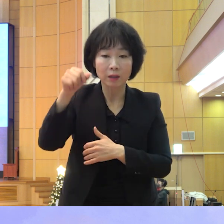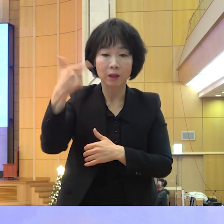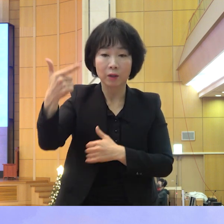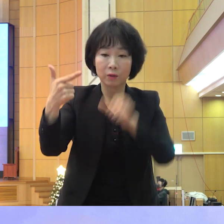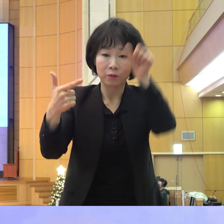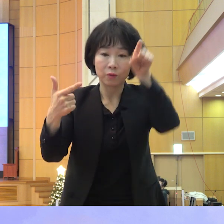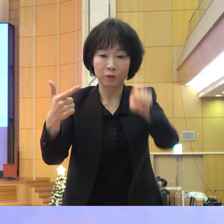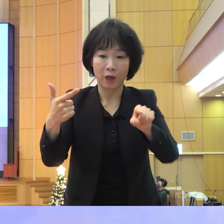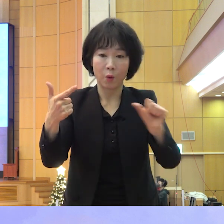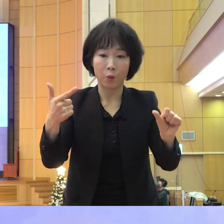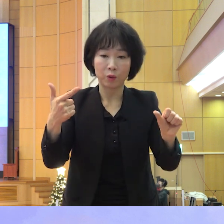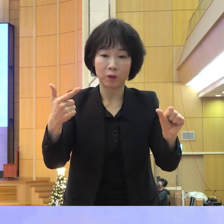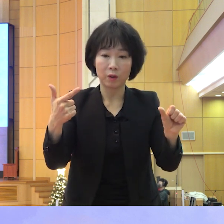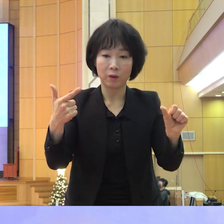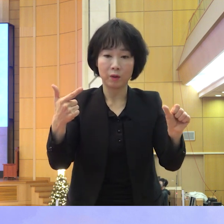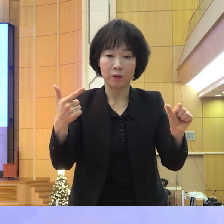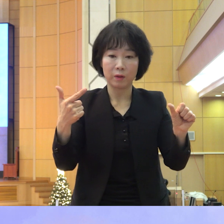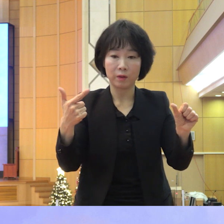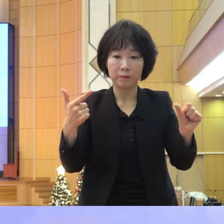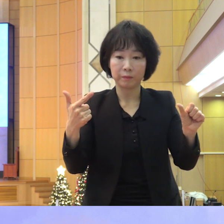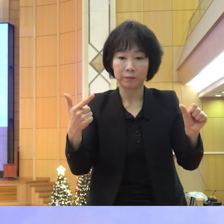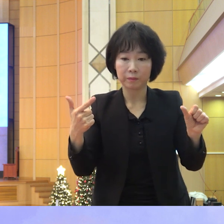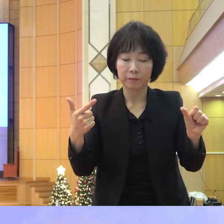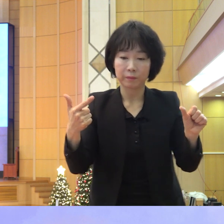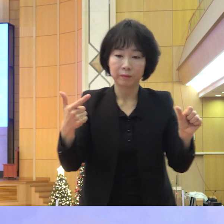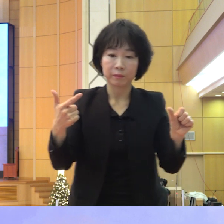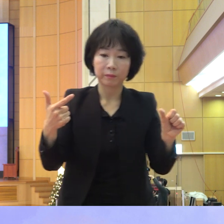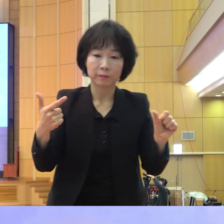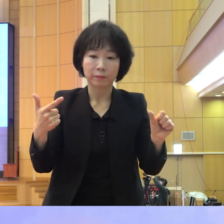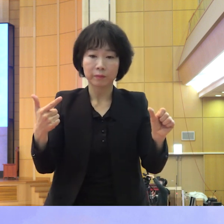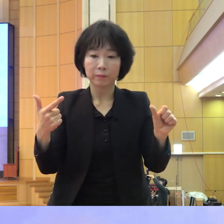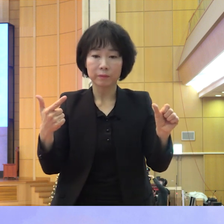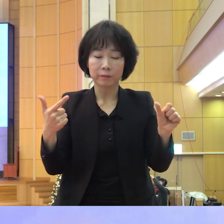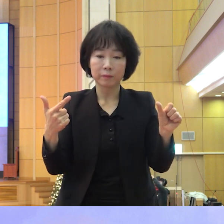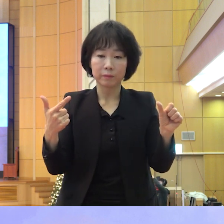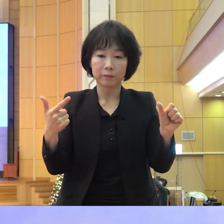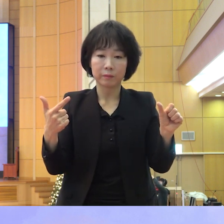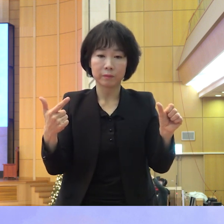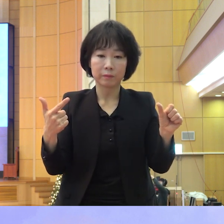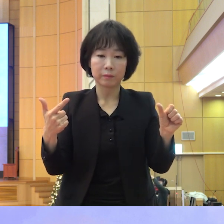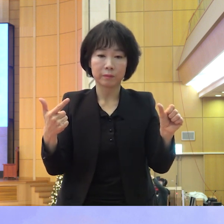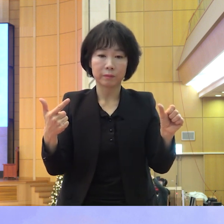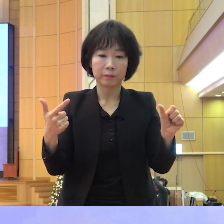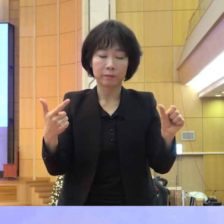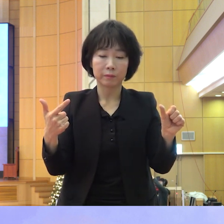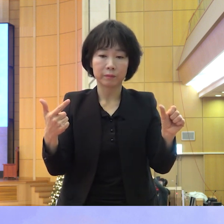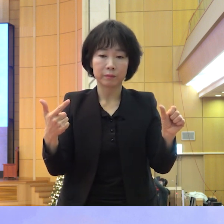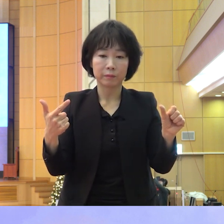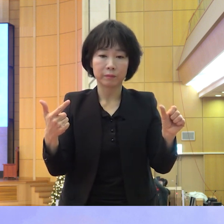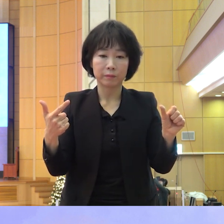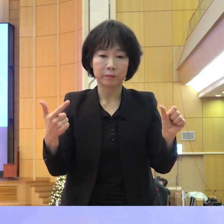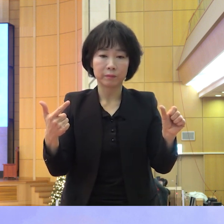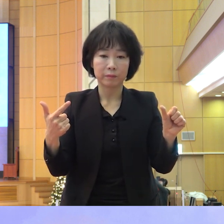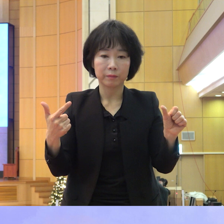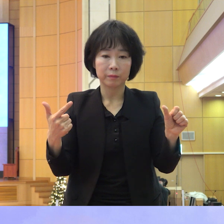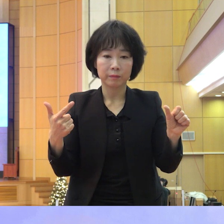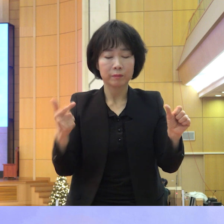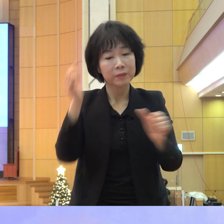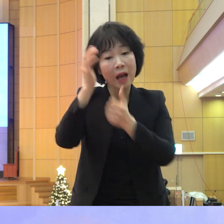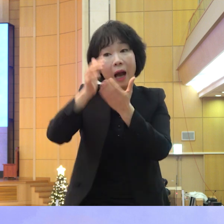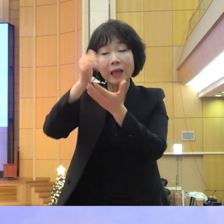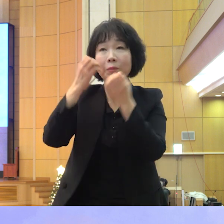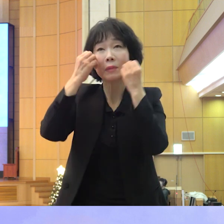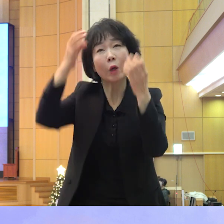창세기 6장 5절부터 하나님이 창조한 후 세월이 많이